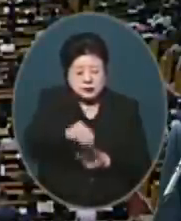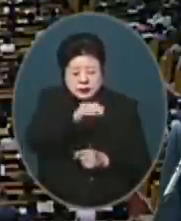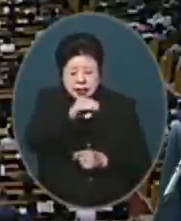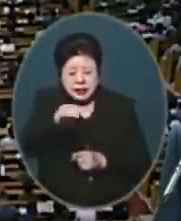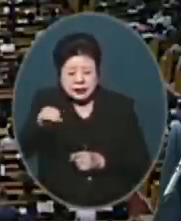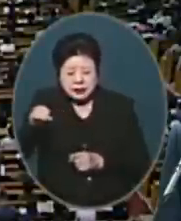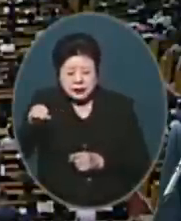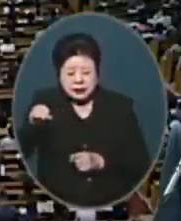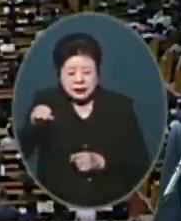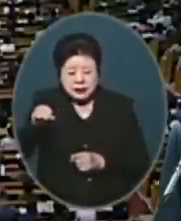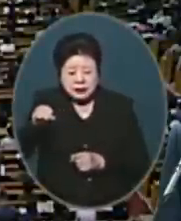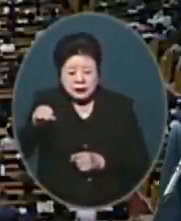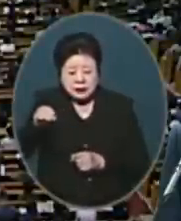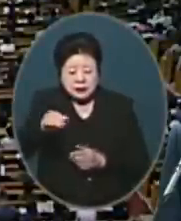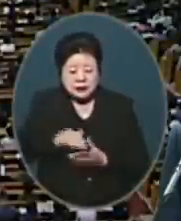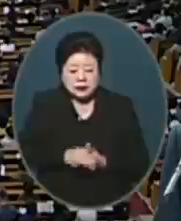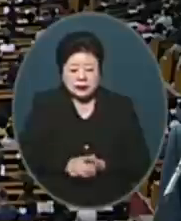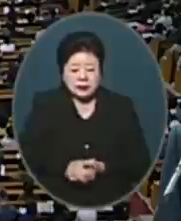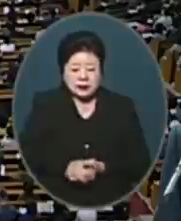십자가에서